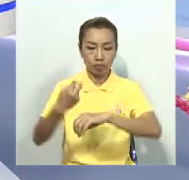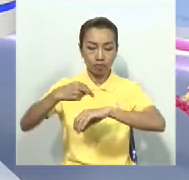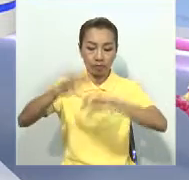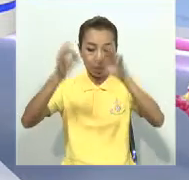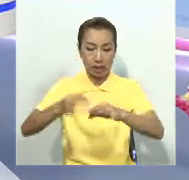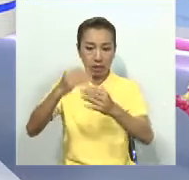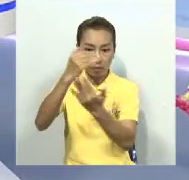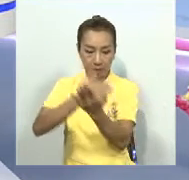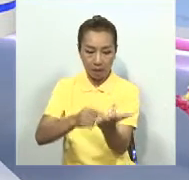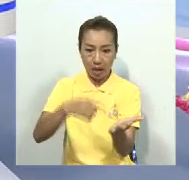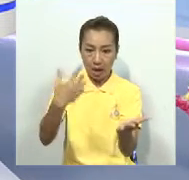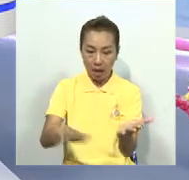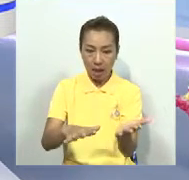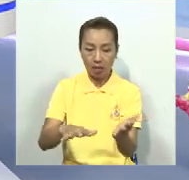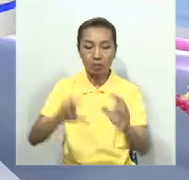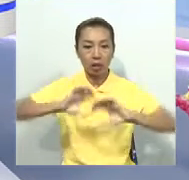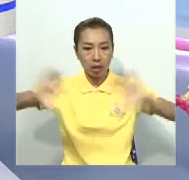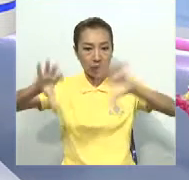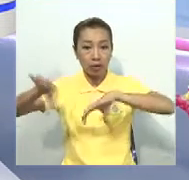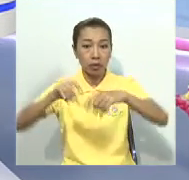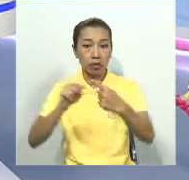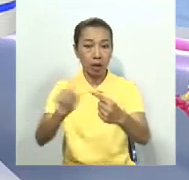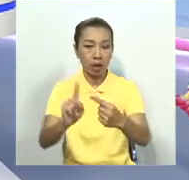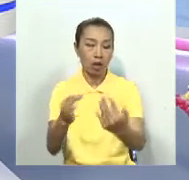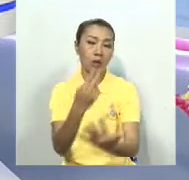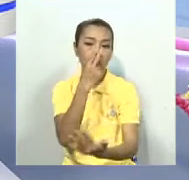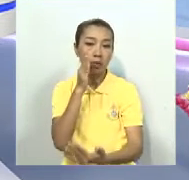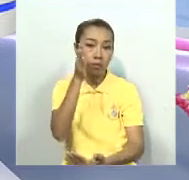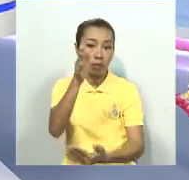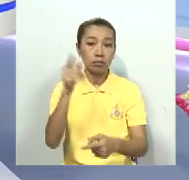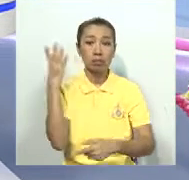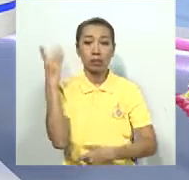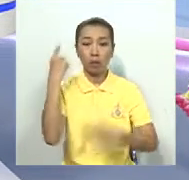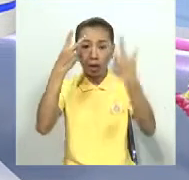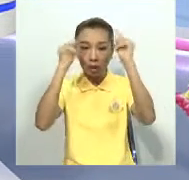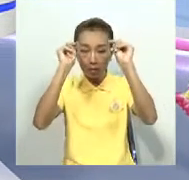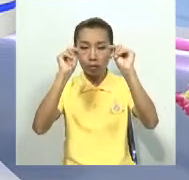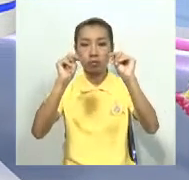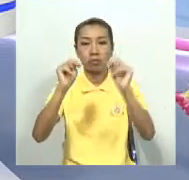การต่อไปของหน่วยงานภาครัฐนี่จะเป็นยังไงก็ต้องติดตามเมื่อวานมีหลายเรื่องให้ท่านนายกรัฐมนตรีตอบเลยนะครับประชุมคณะรัฐมนตรีด้วย